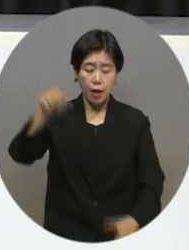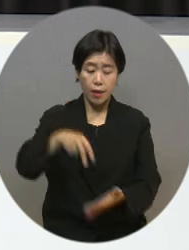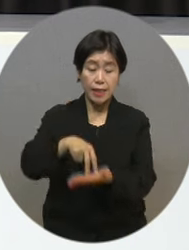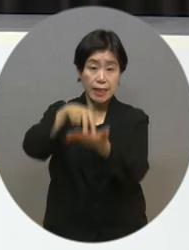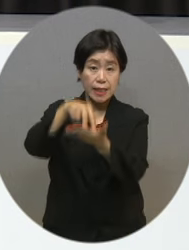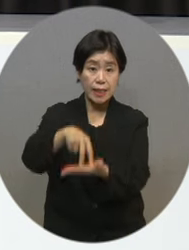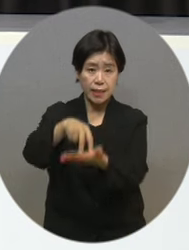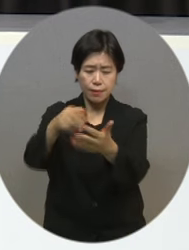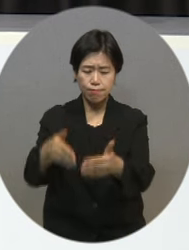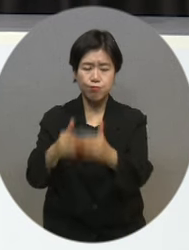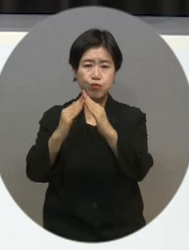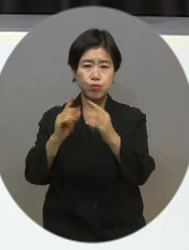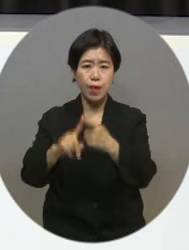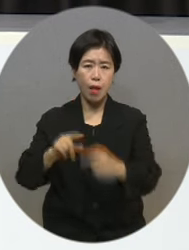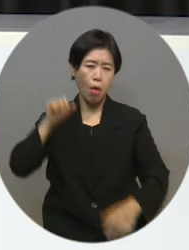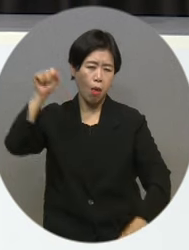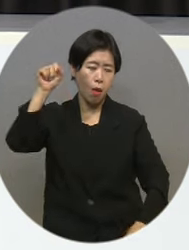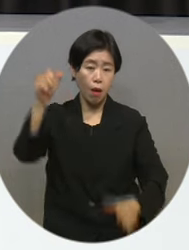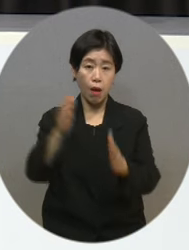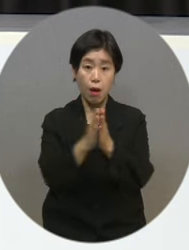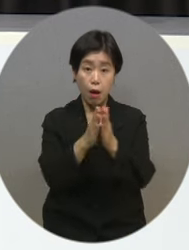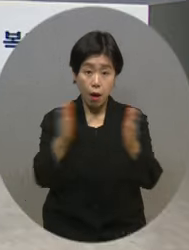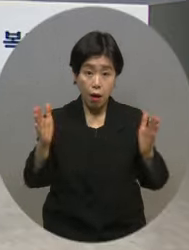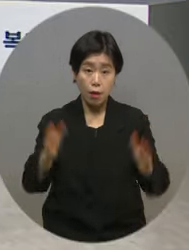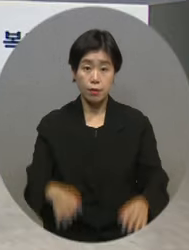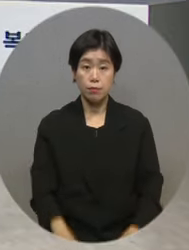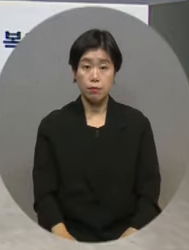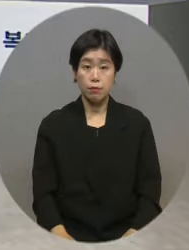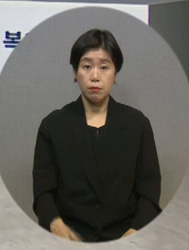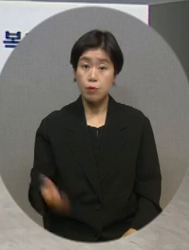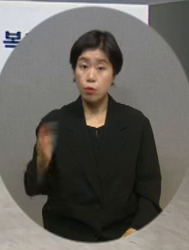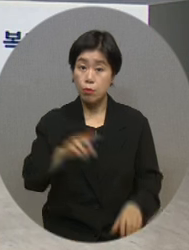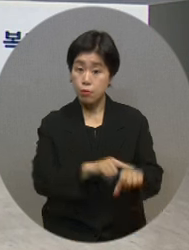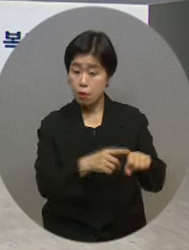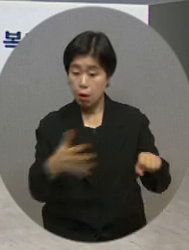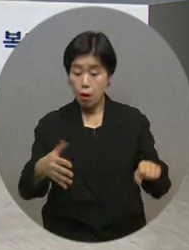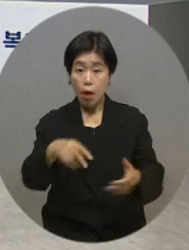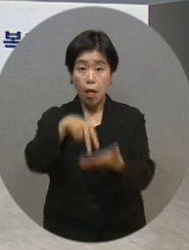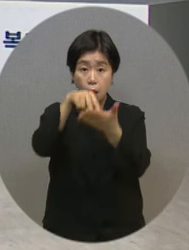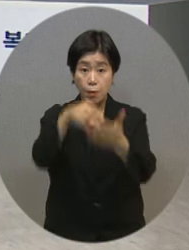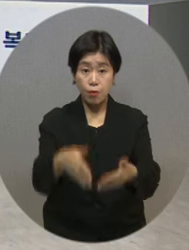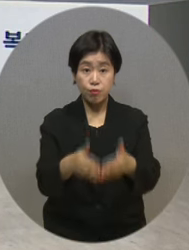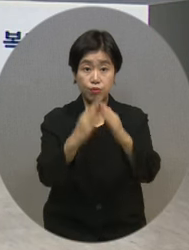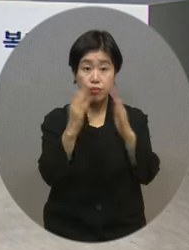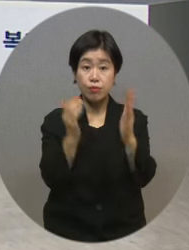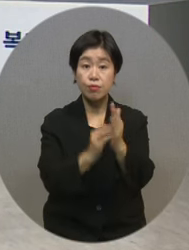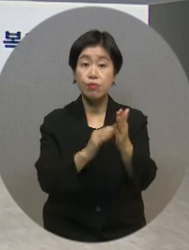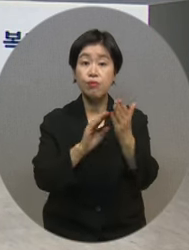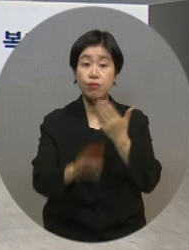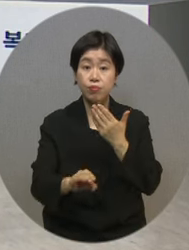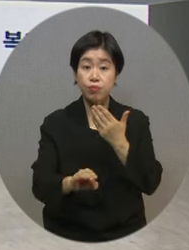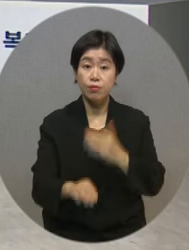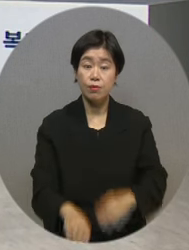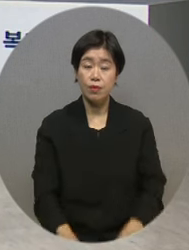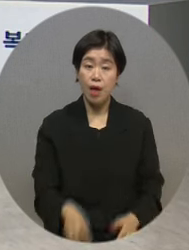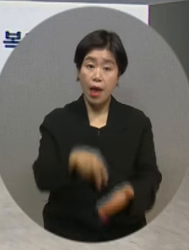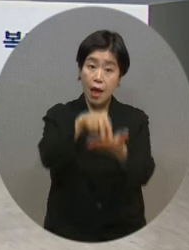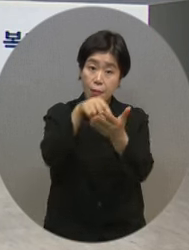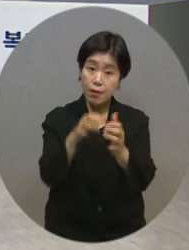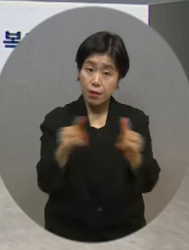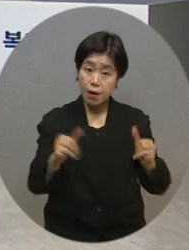엘리베이터를 설치해라. 이렇게 요구를 했는데 엘리베이터가 장착이 되니까 그것을 이용하는